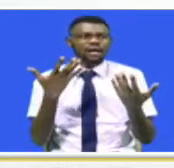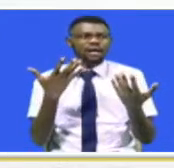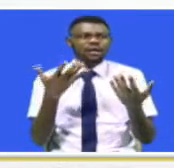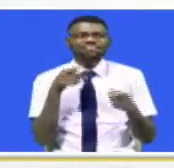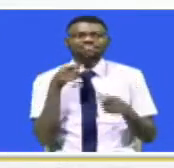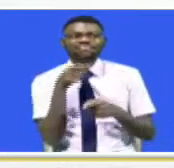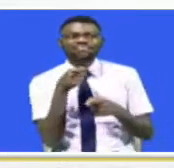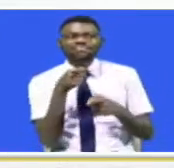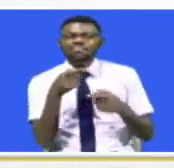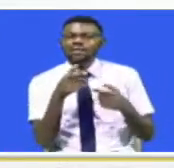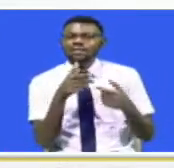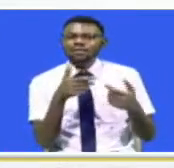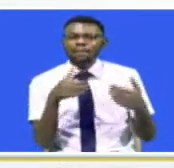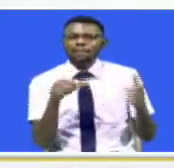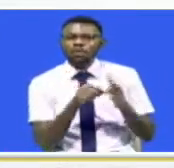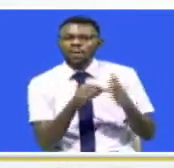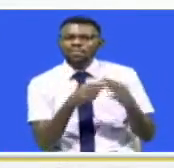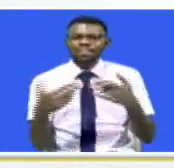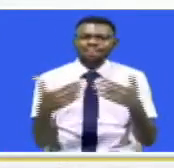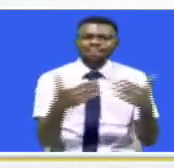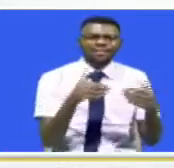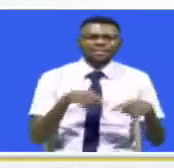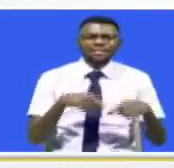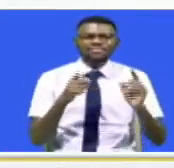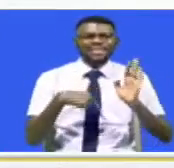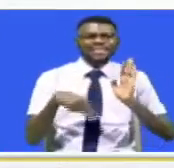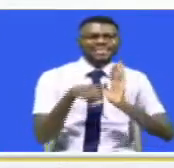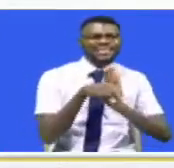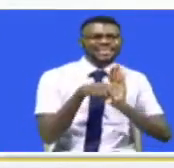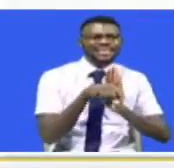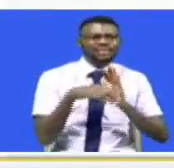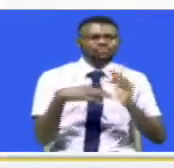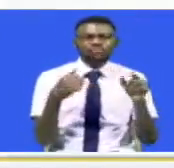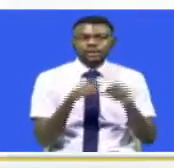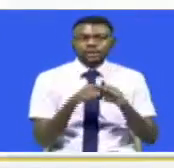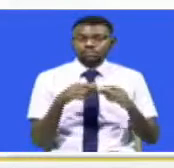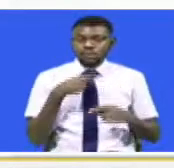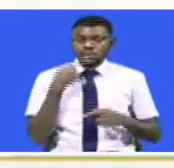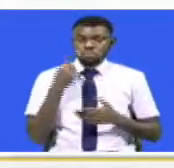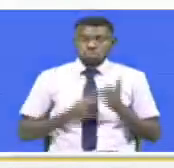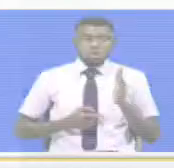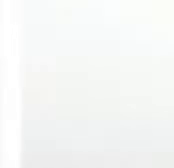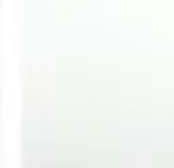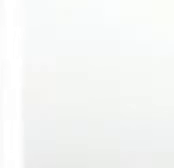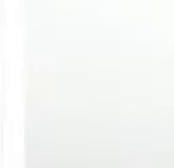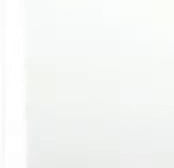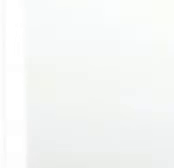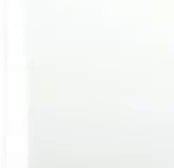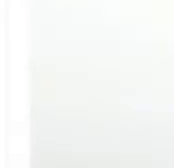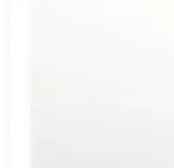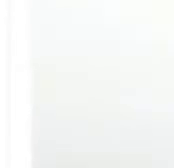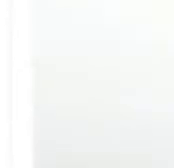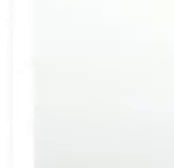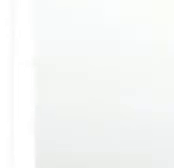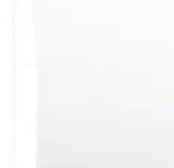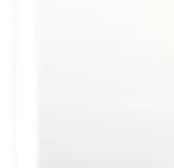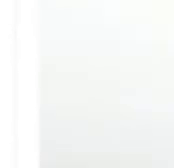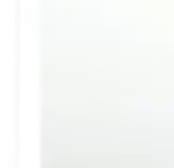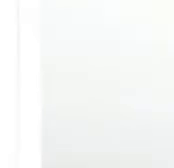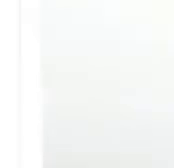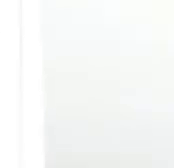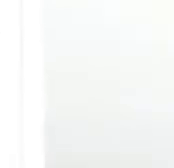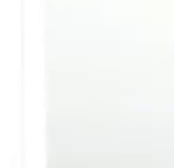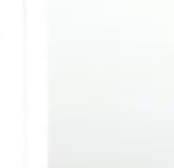unaoendelea nchini humo. Semi za Kuria kupiga upatu majeshi kuingilia kati mzozo nchini Sudan zikibua mtafaruku